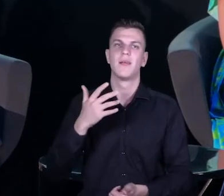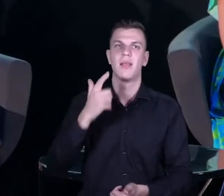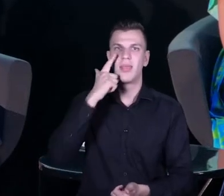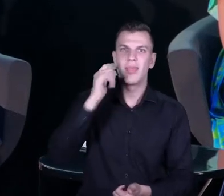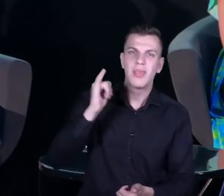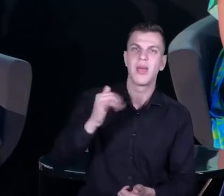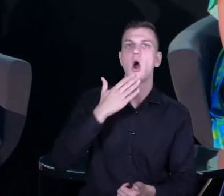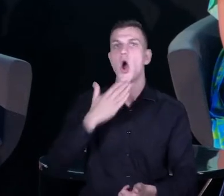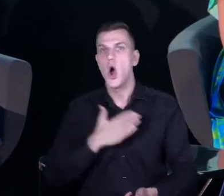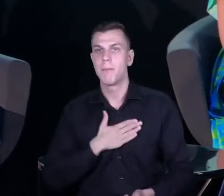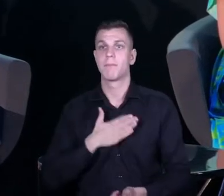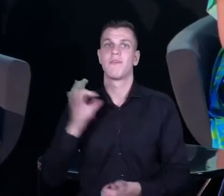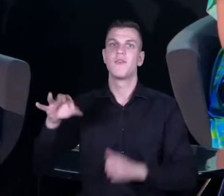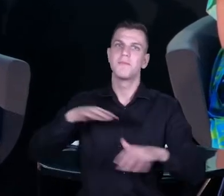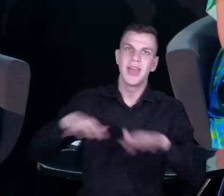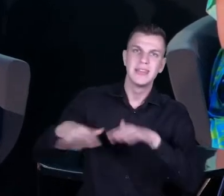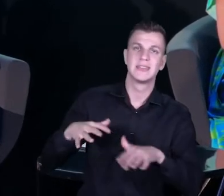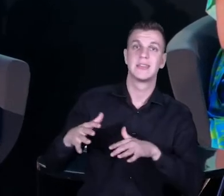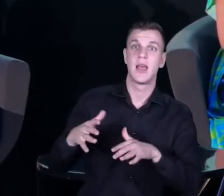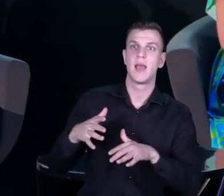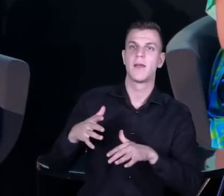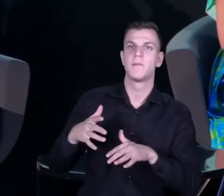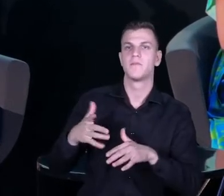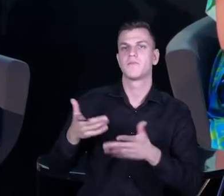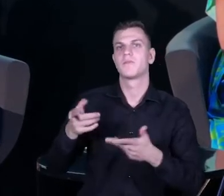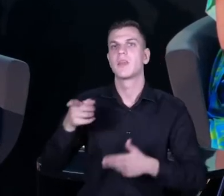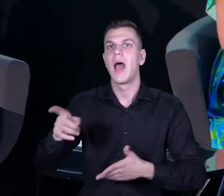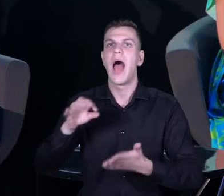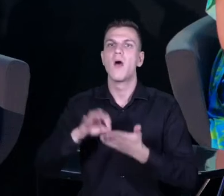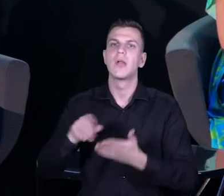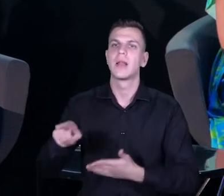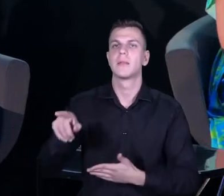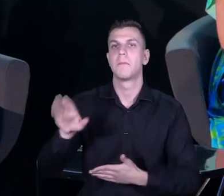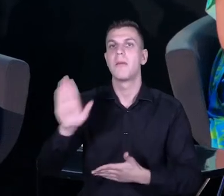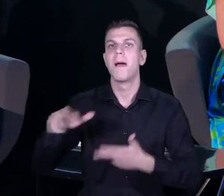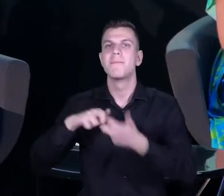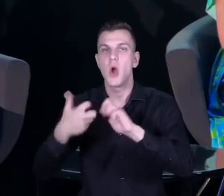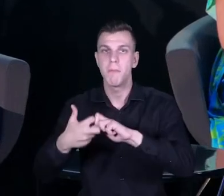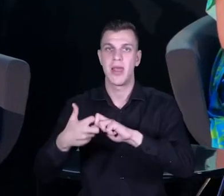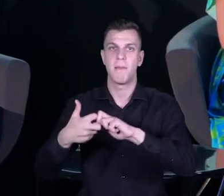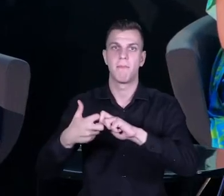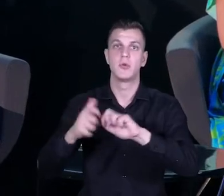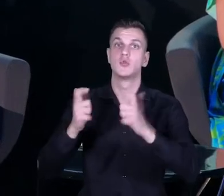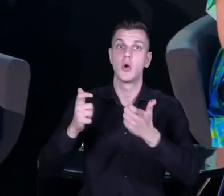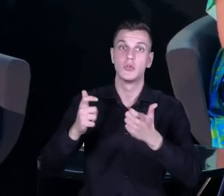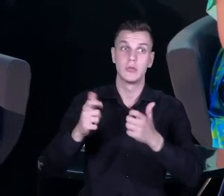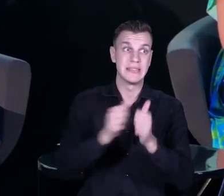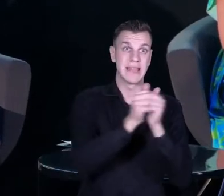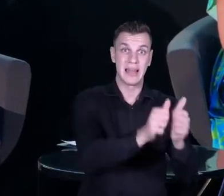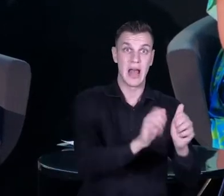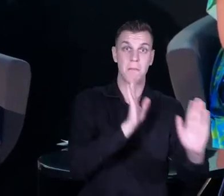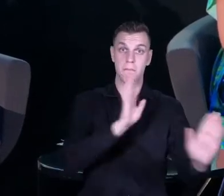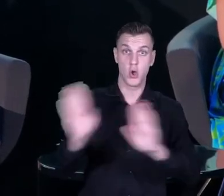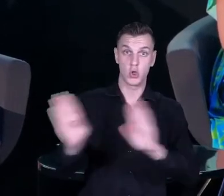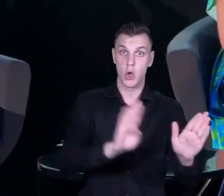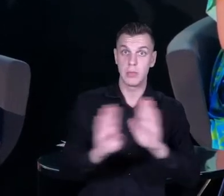sytuacji, w jego miejscu, może wokół problemu, którym akurat się dany uczeń zajmuje, tym uczniowie chętniej angażują się